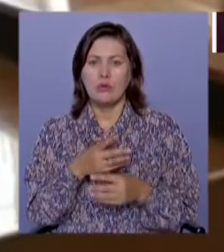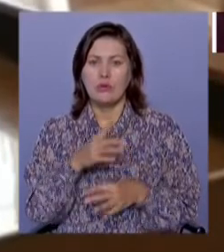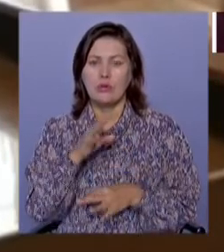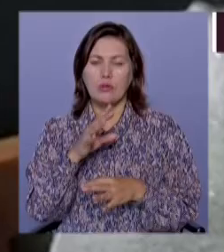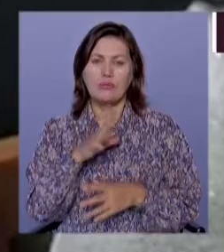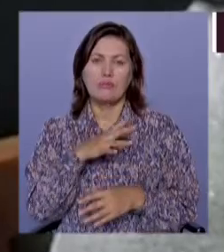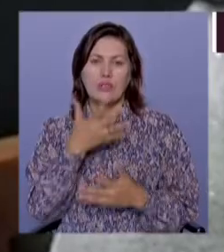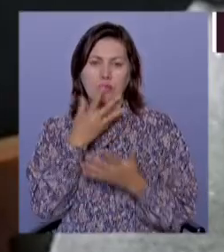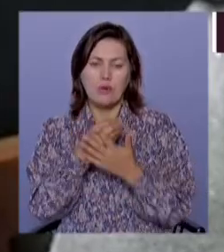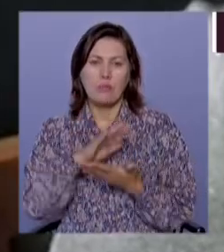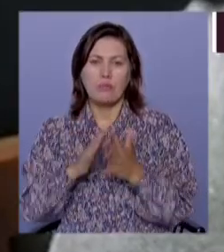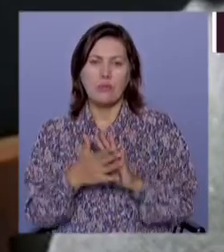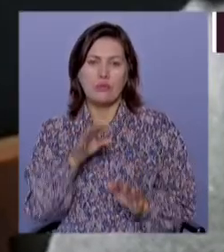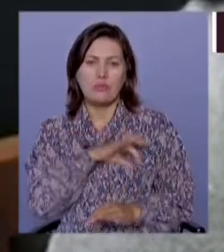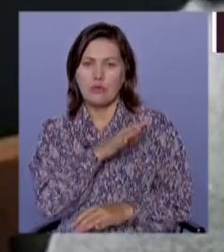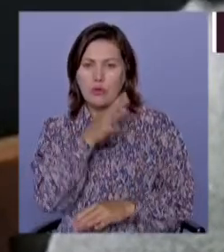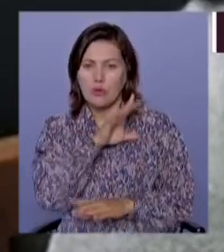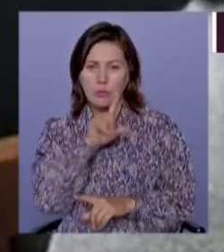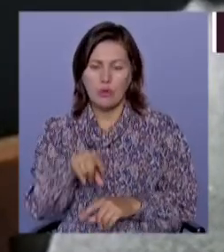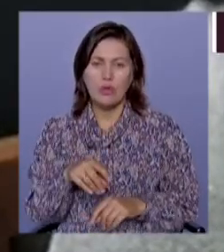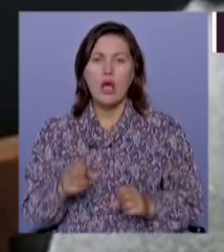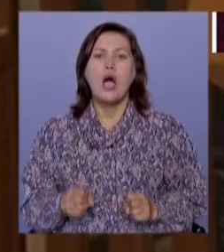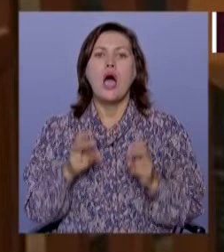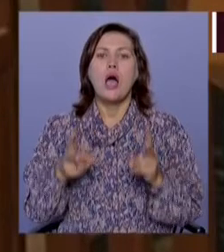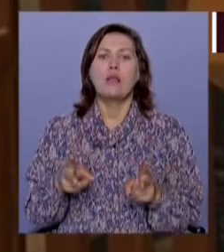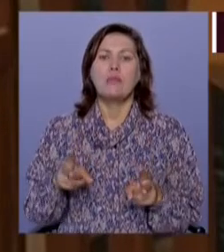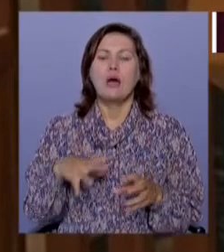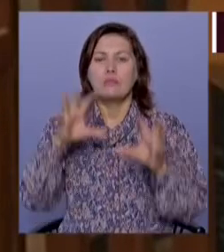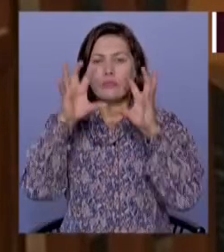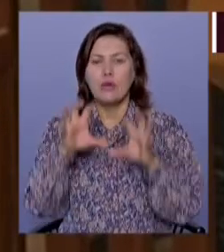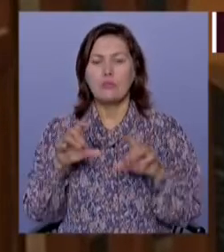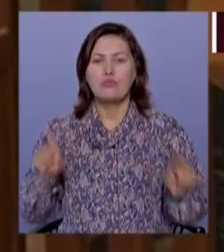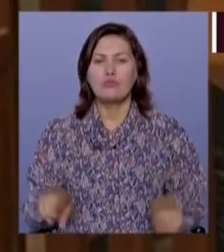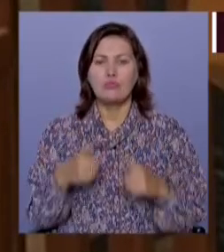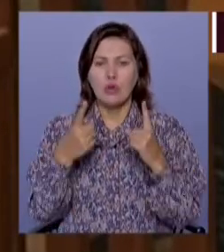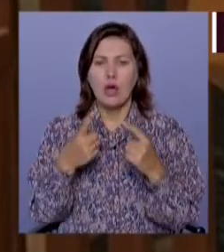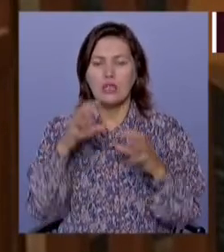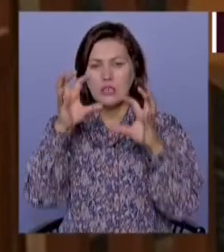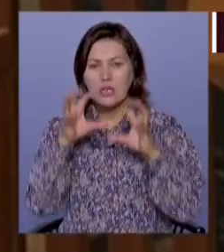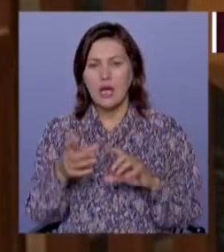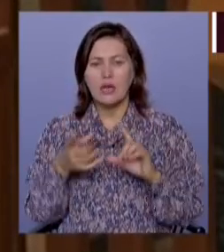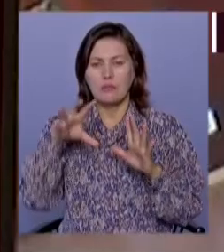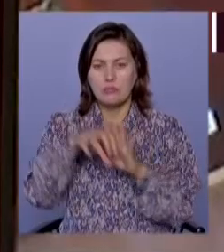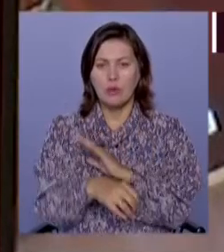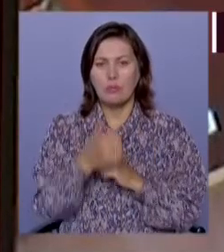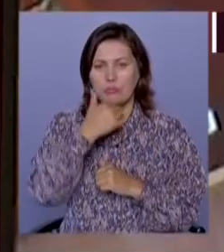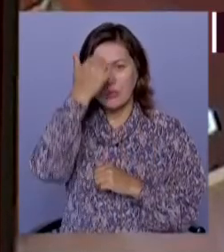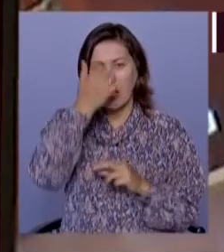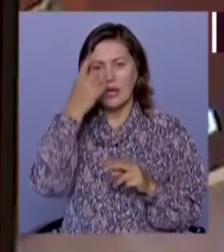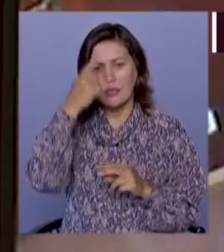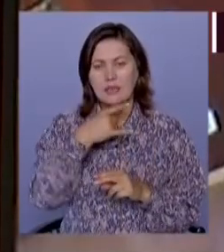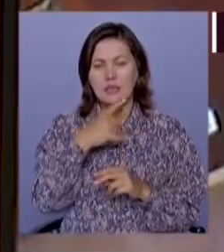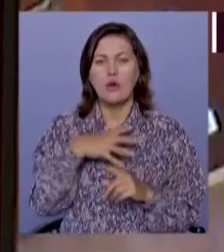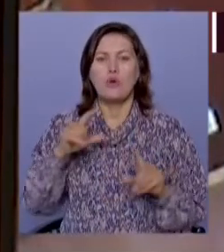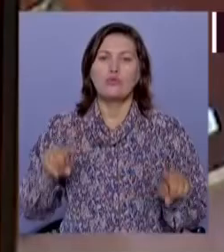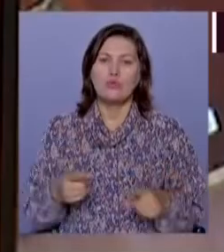Бас прокуратурада биыл қылмыстық және қылмыстық процессуалдық заңнаманы жаңғыртатын заң енгізілген. Осының арқасында Қазақстанда